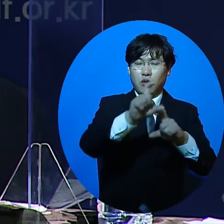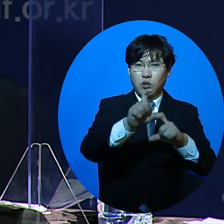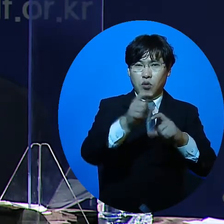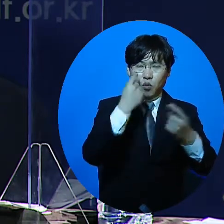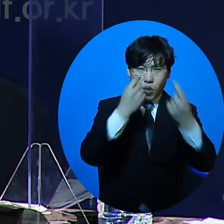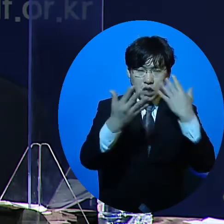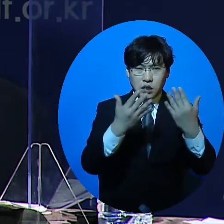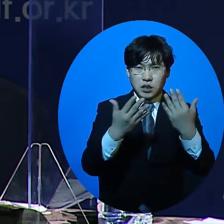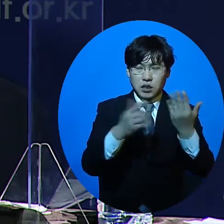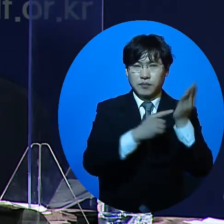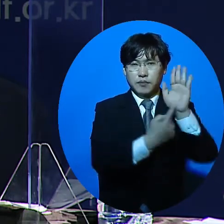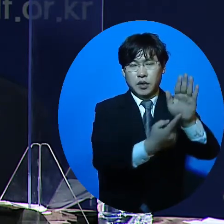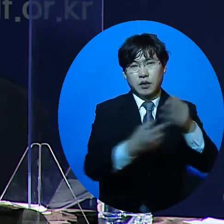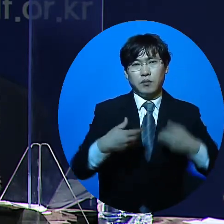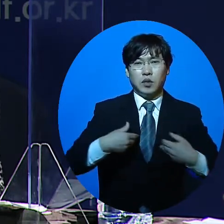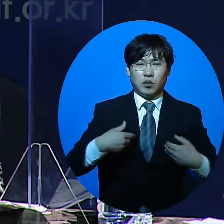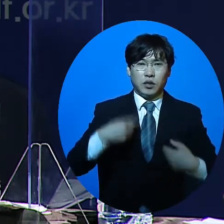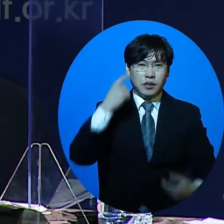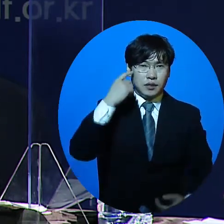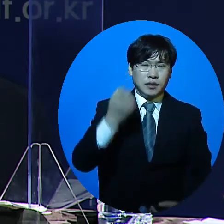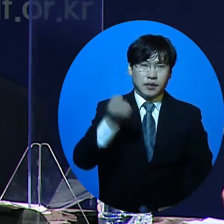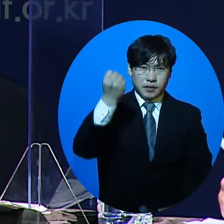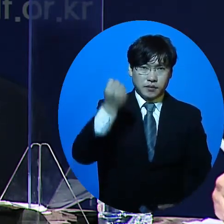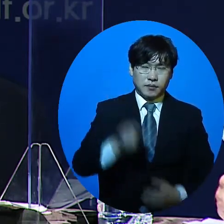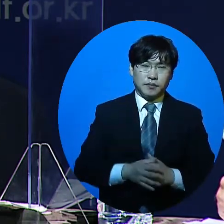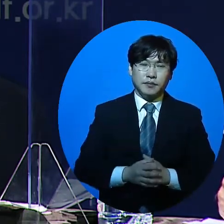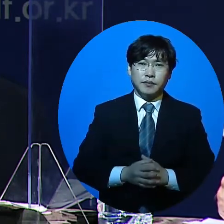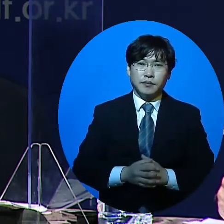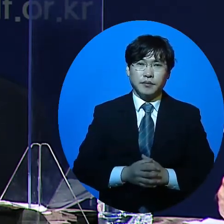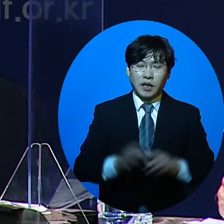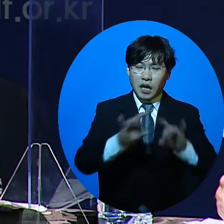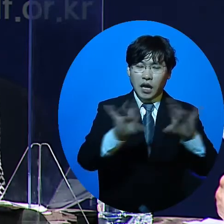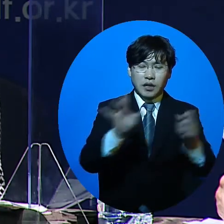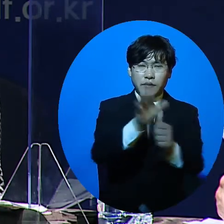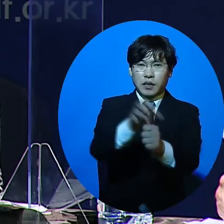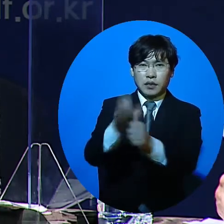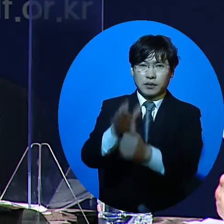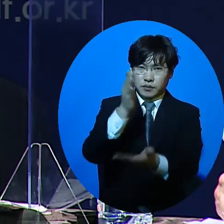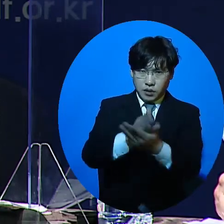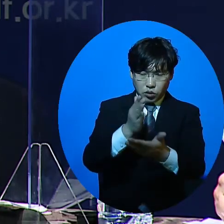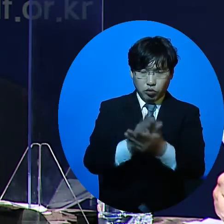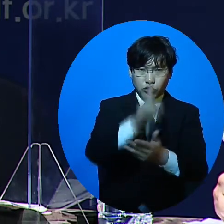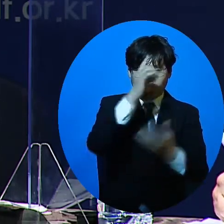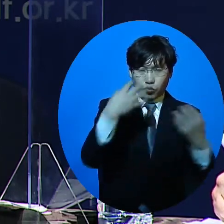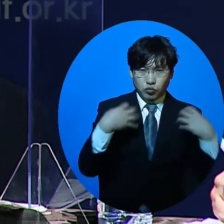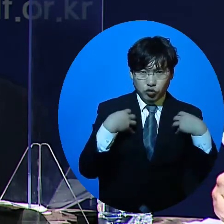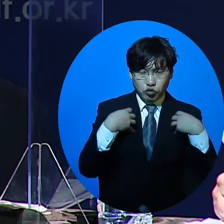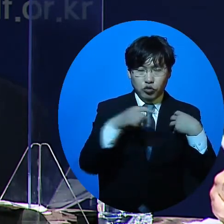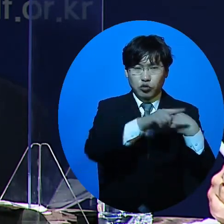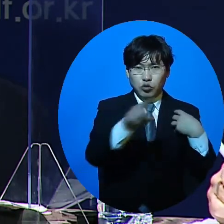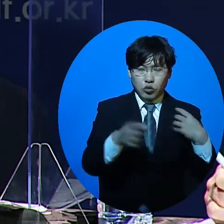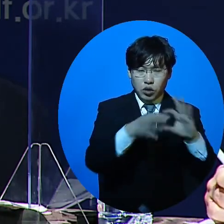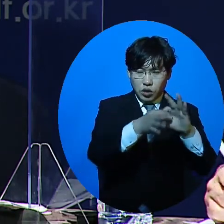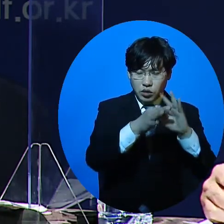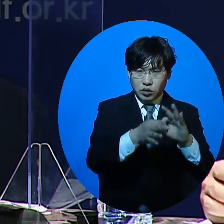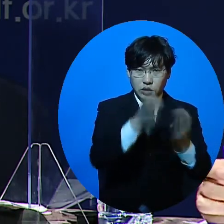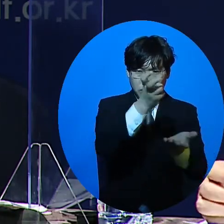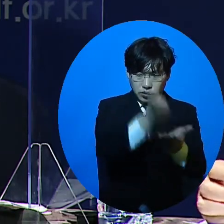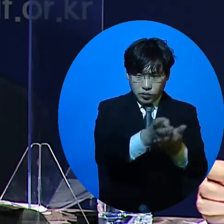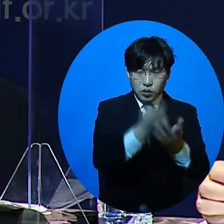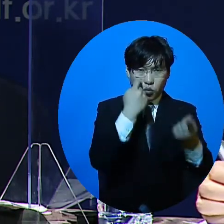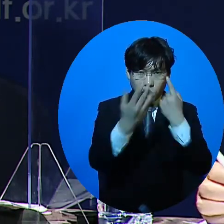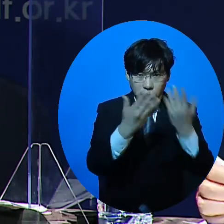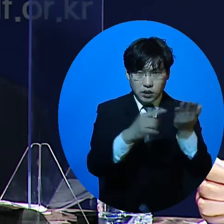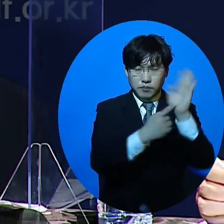확실하게 정책 그 방향에 세부적인 내용들이 발표되어진 상태에서 지자체에